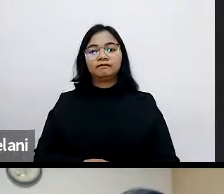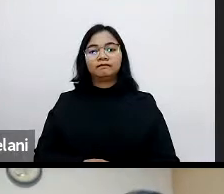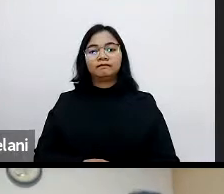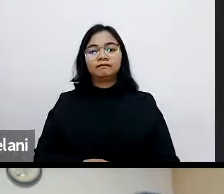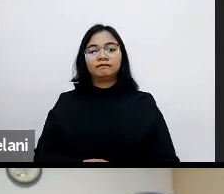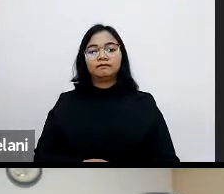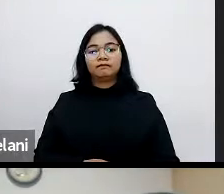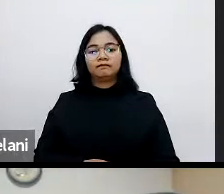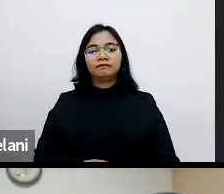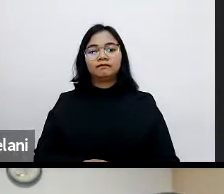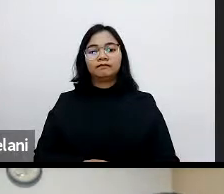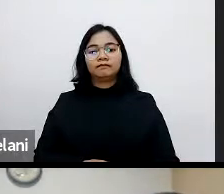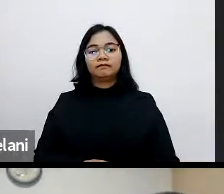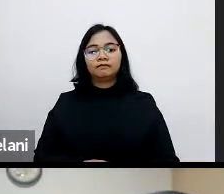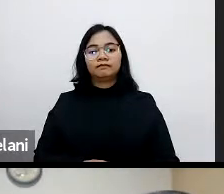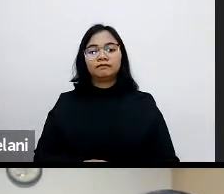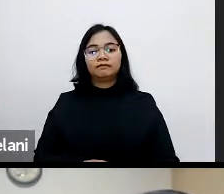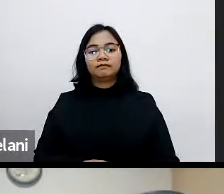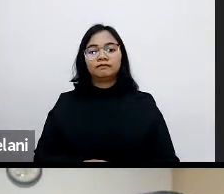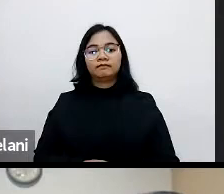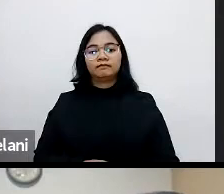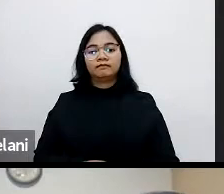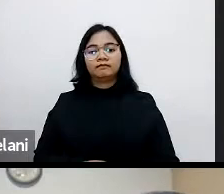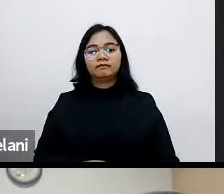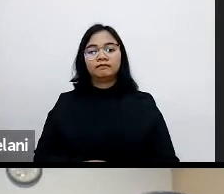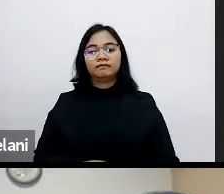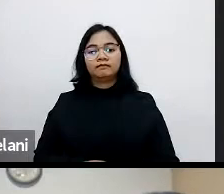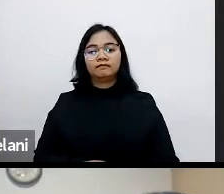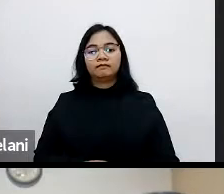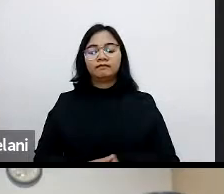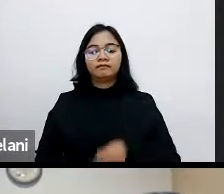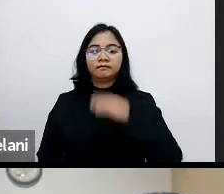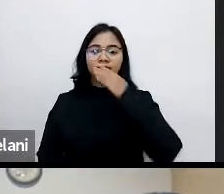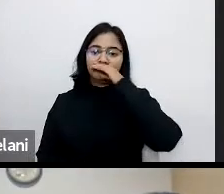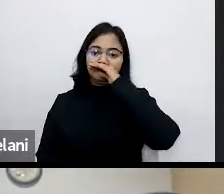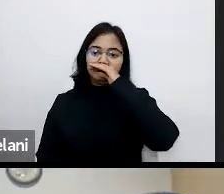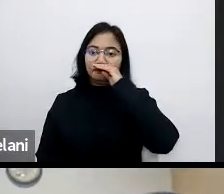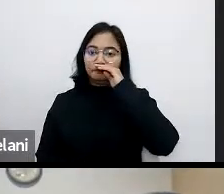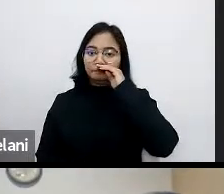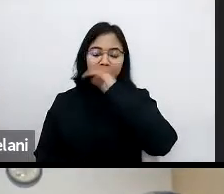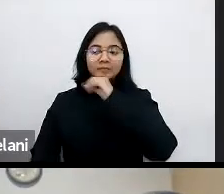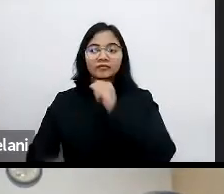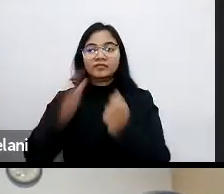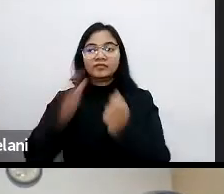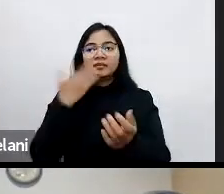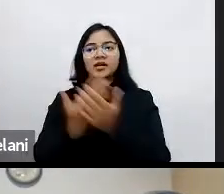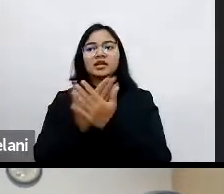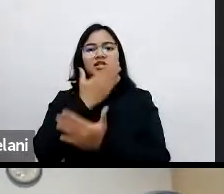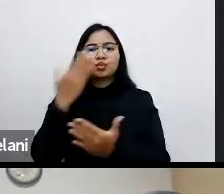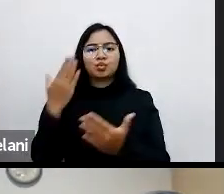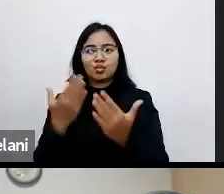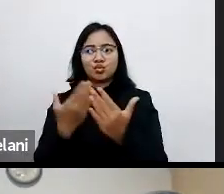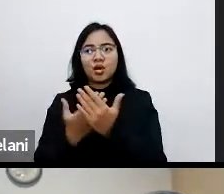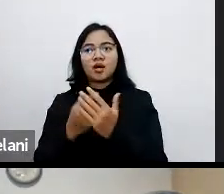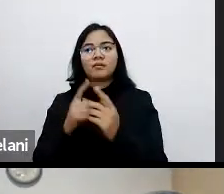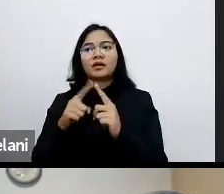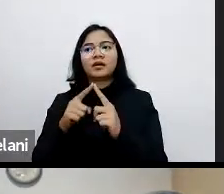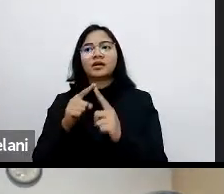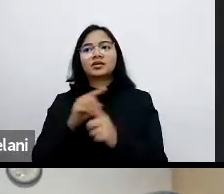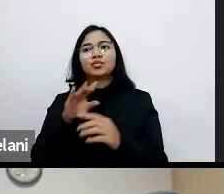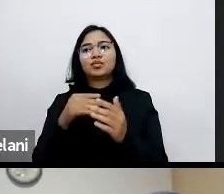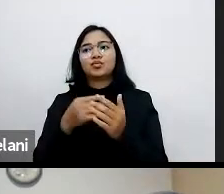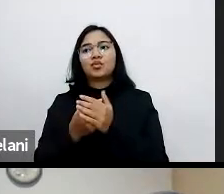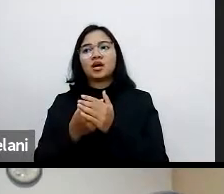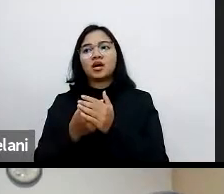Thank you udah datang. Kak Ibet udah siap-siap nih memberi pengumuman. Baik, terima kasih semua kepada semua narasumber yang sudah